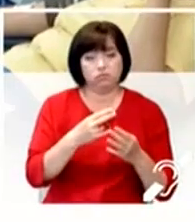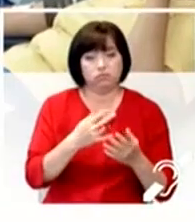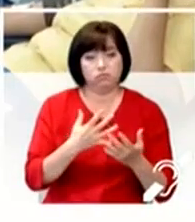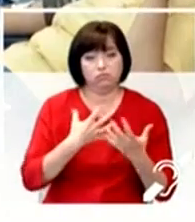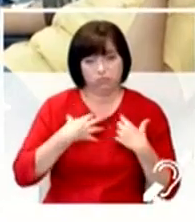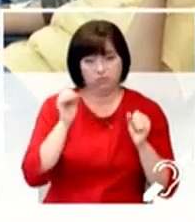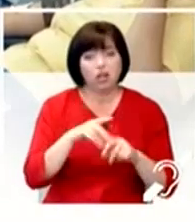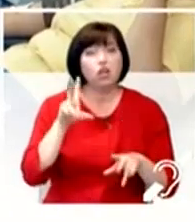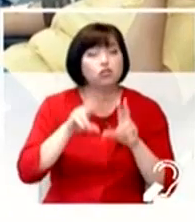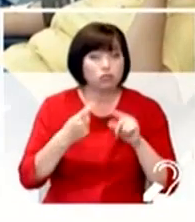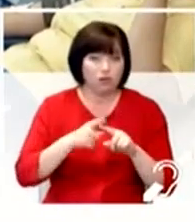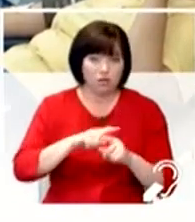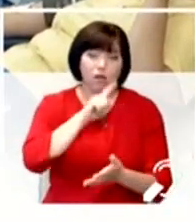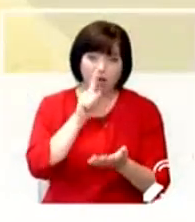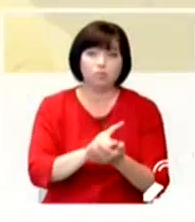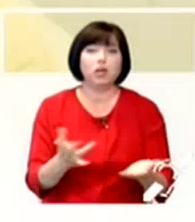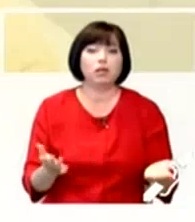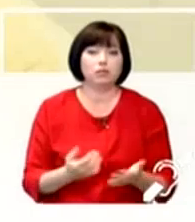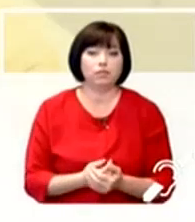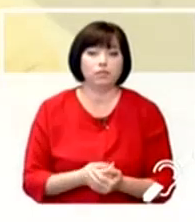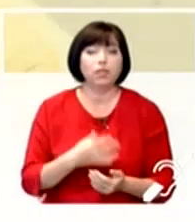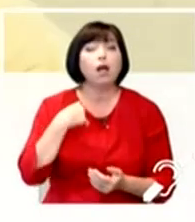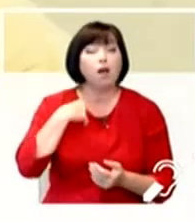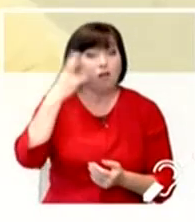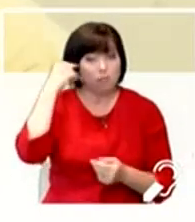citește toată avizat în ăsta